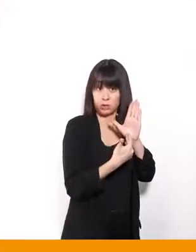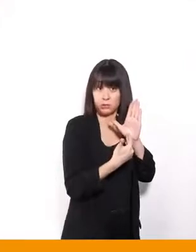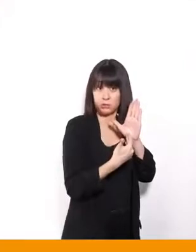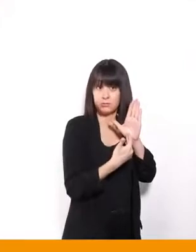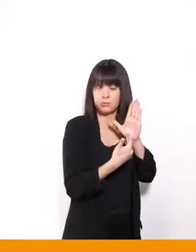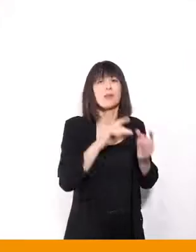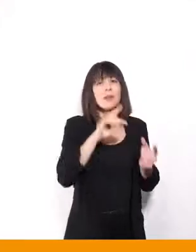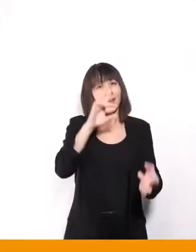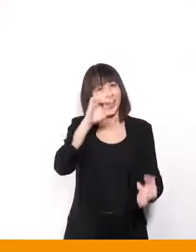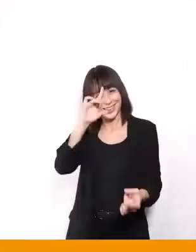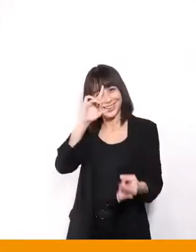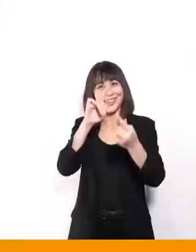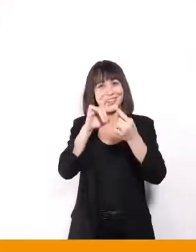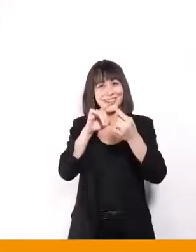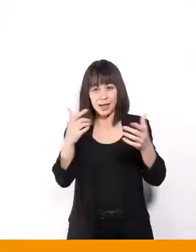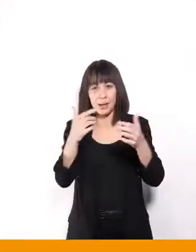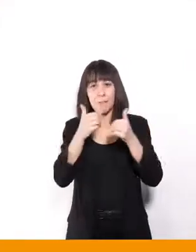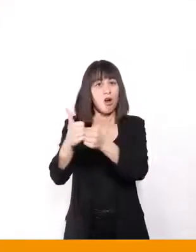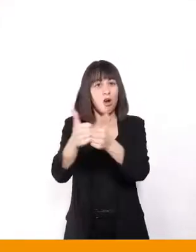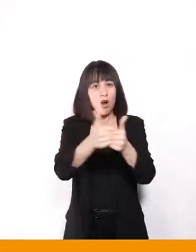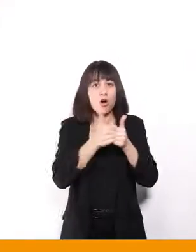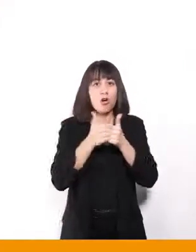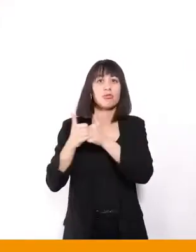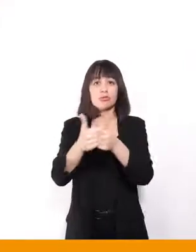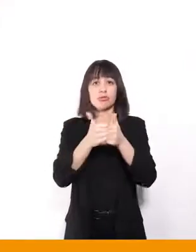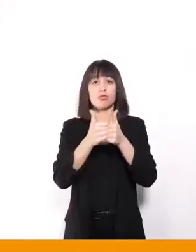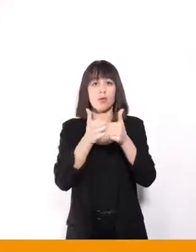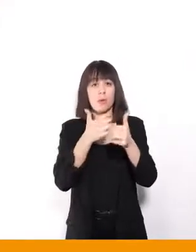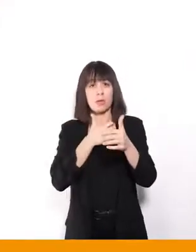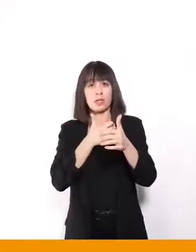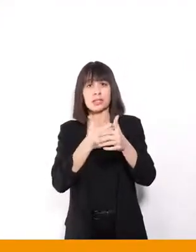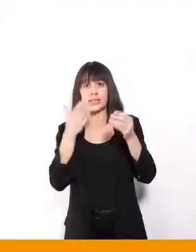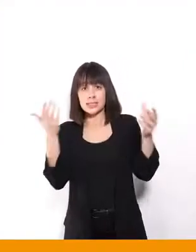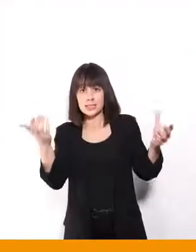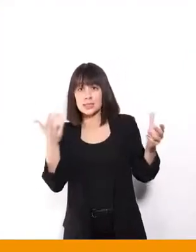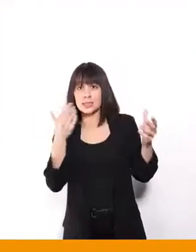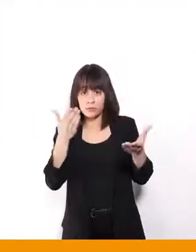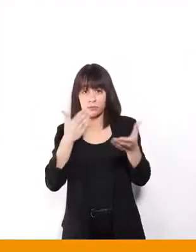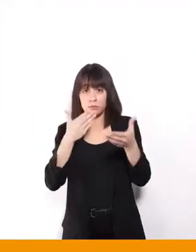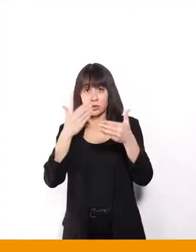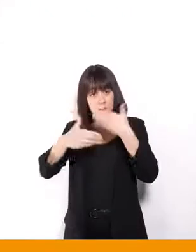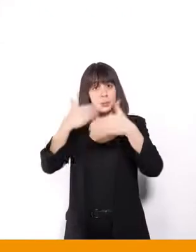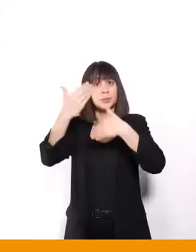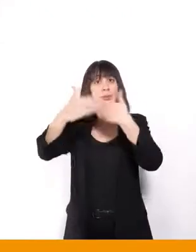de la prospérité collective, qui est ce critère d'accessibilité universelle.